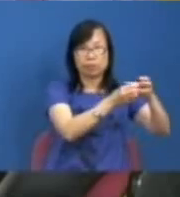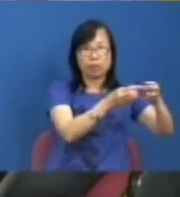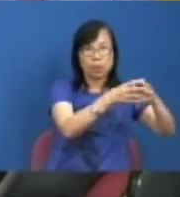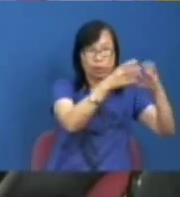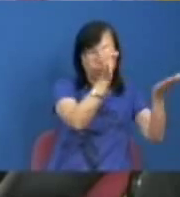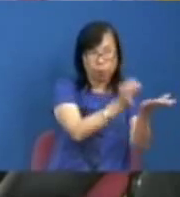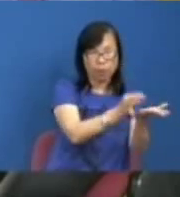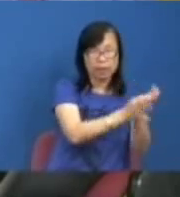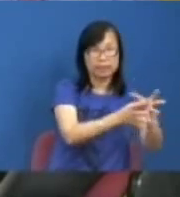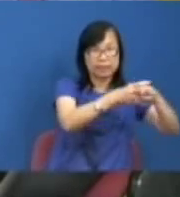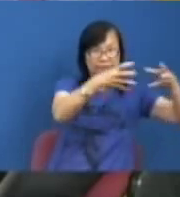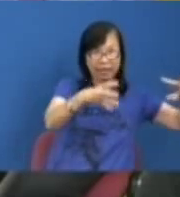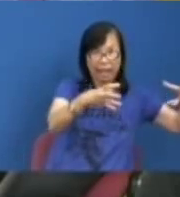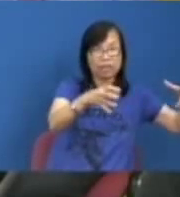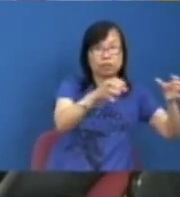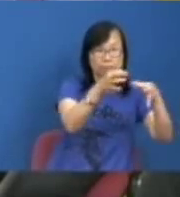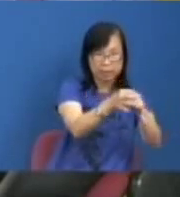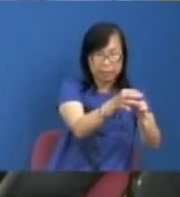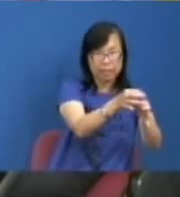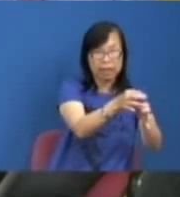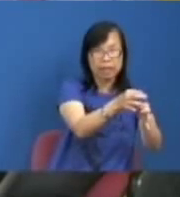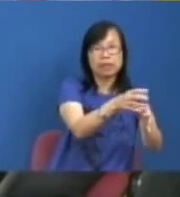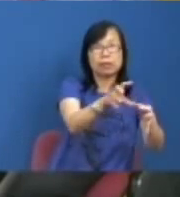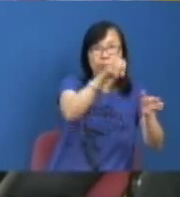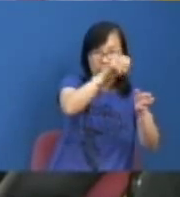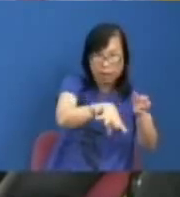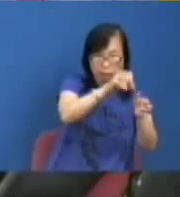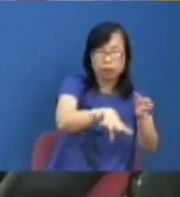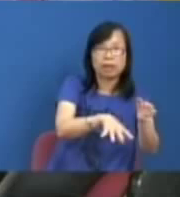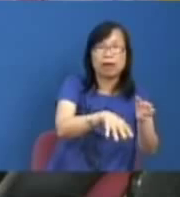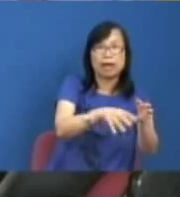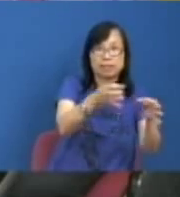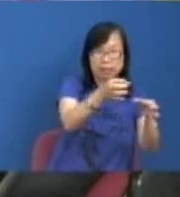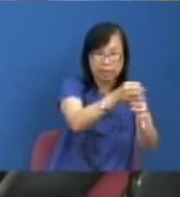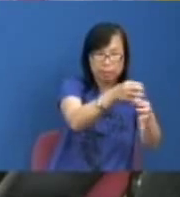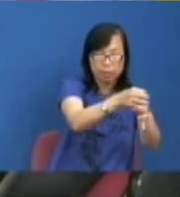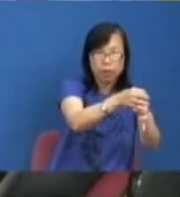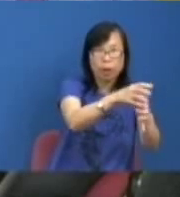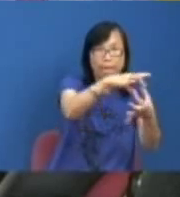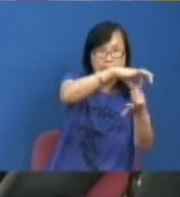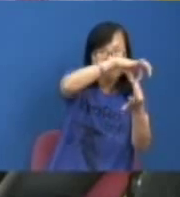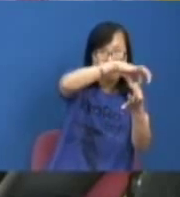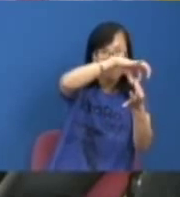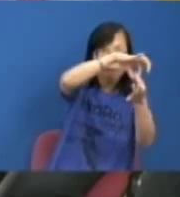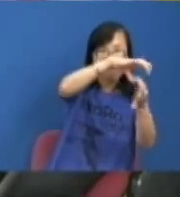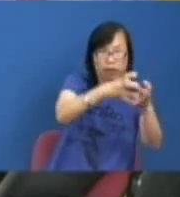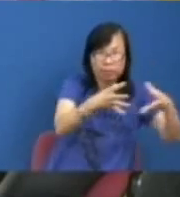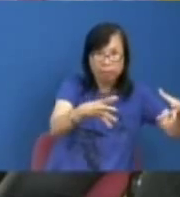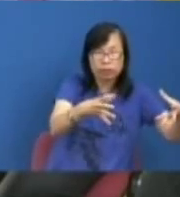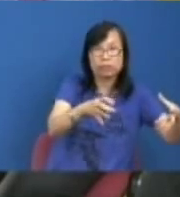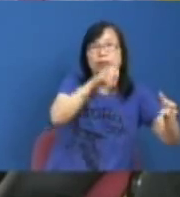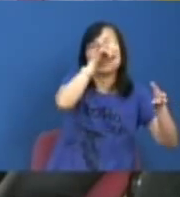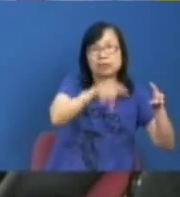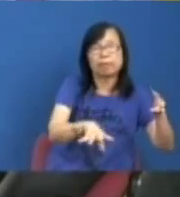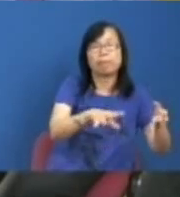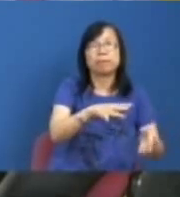位置個大渠冇駁口，而滲漏嗰個駁口因為細渠駁落去嘅大渠道引致滲漏，所以呢